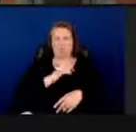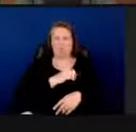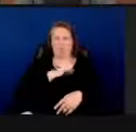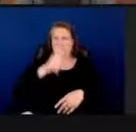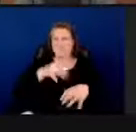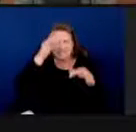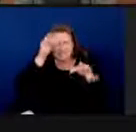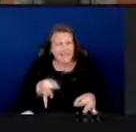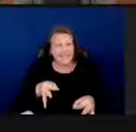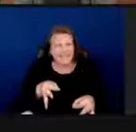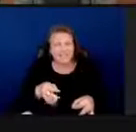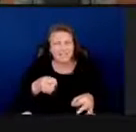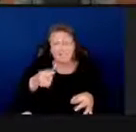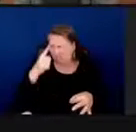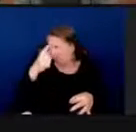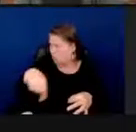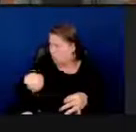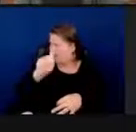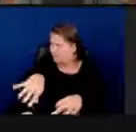نقوم بالاحتفاظ